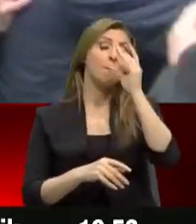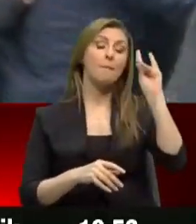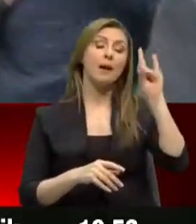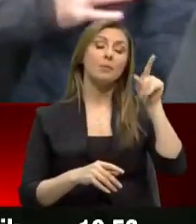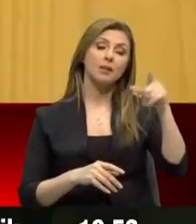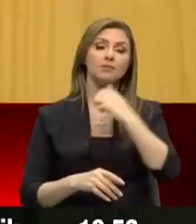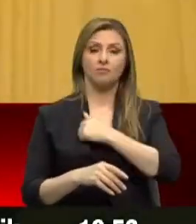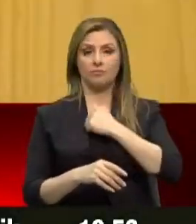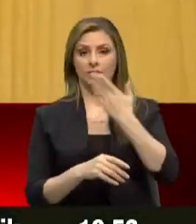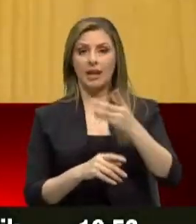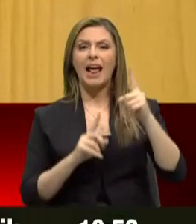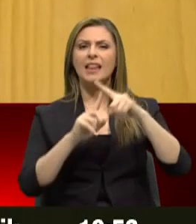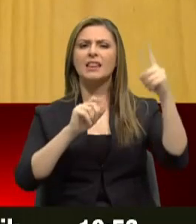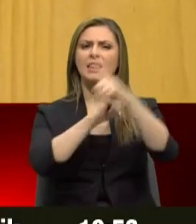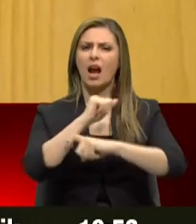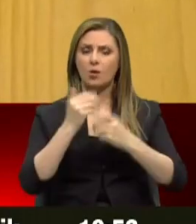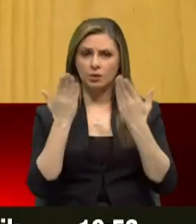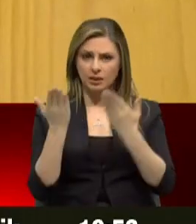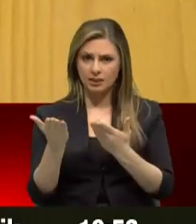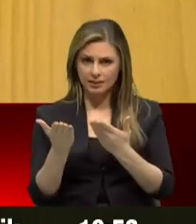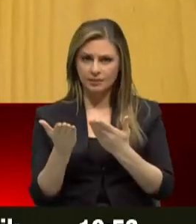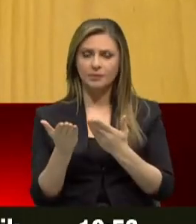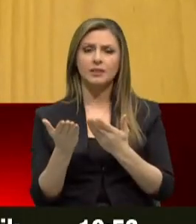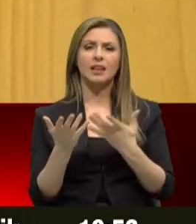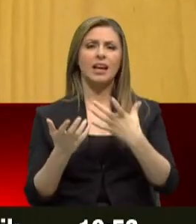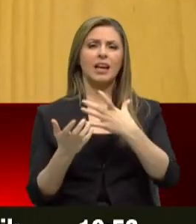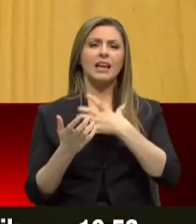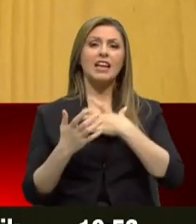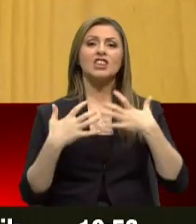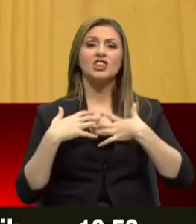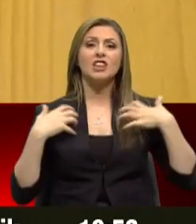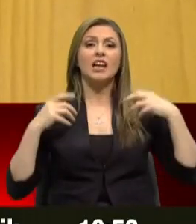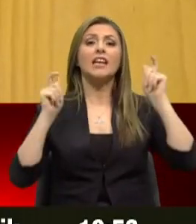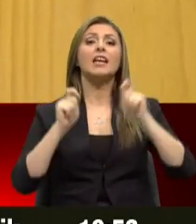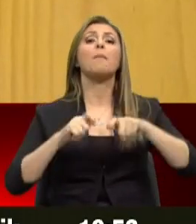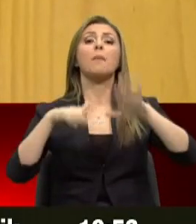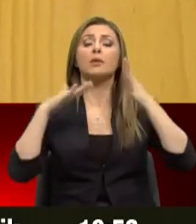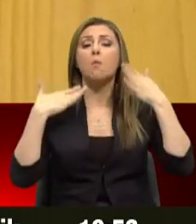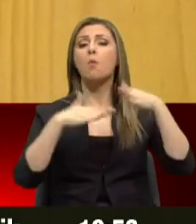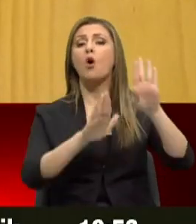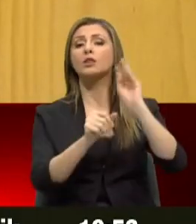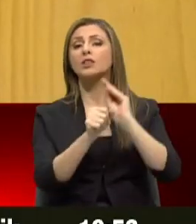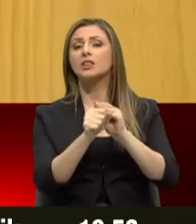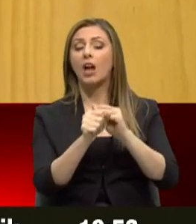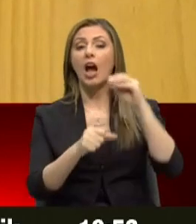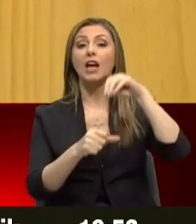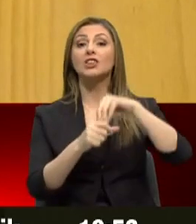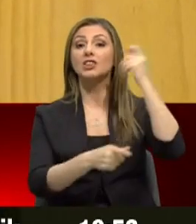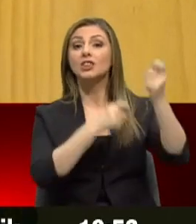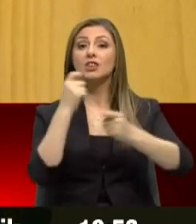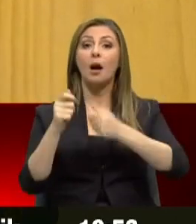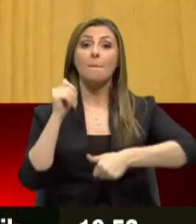tepki gösterdi. Teröristlerin dahi cesaret edemediği protestolarla İçişleri